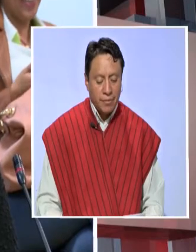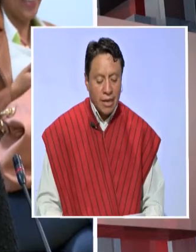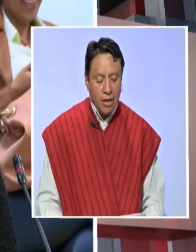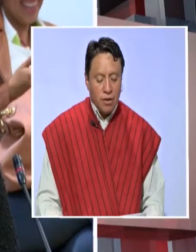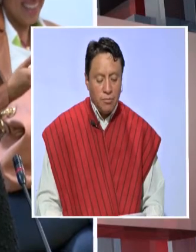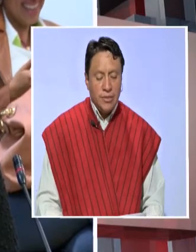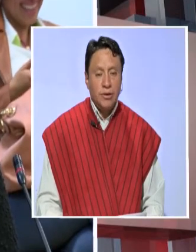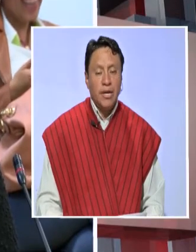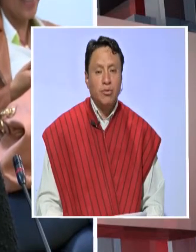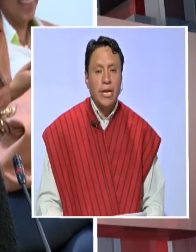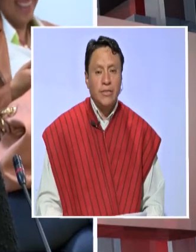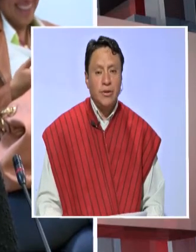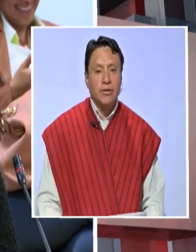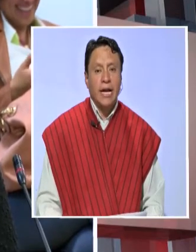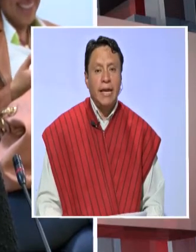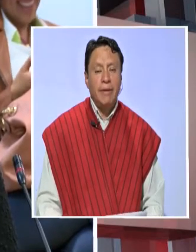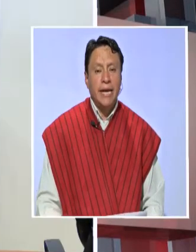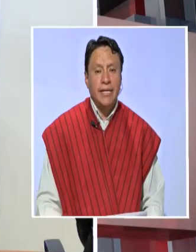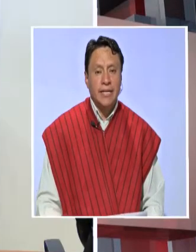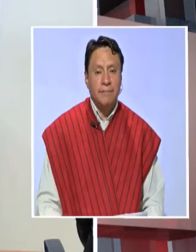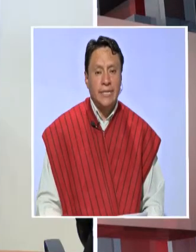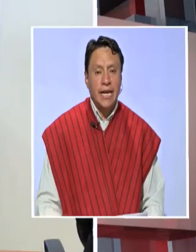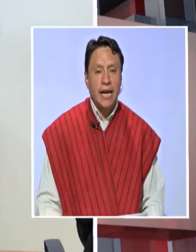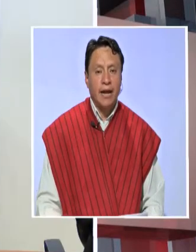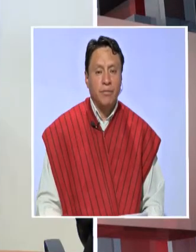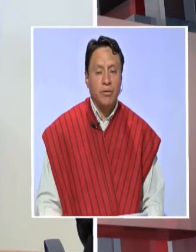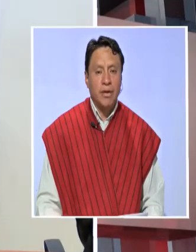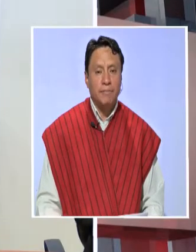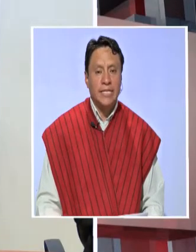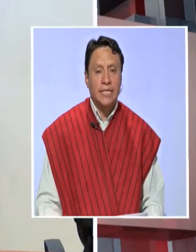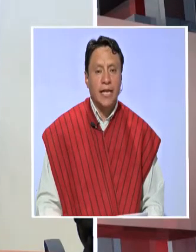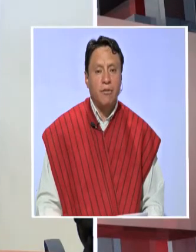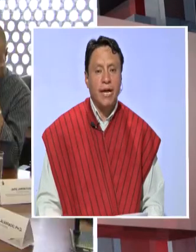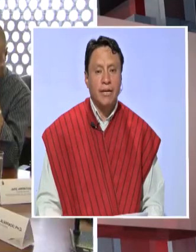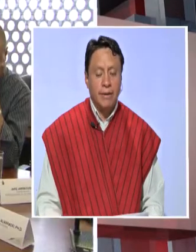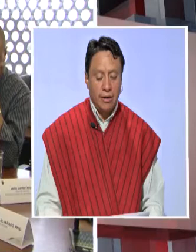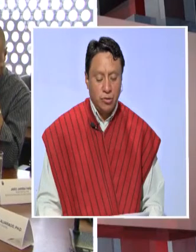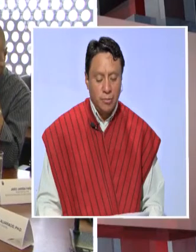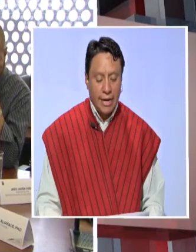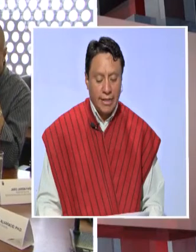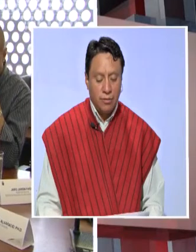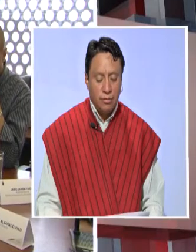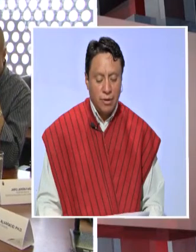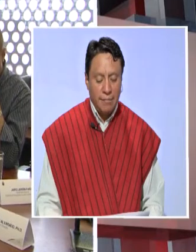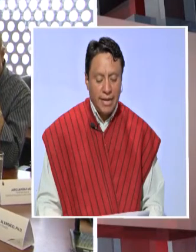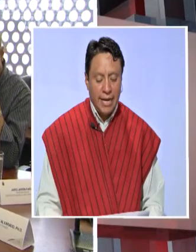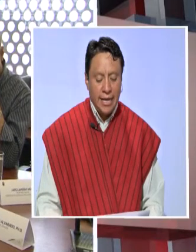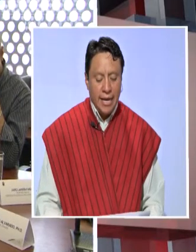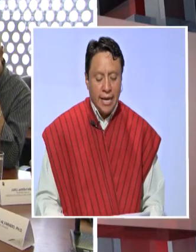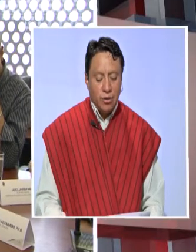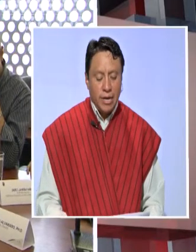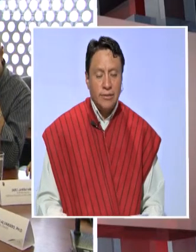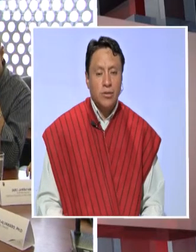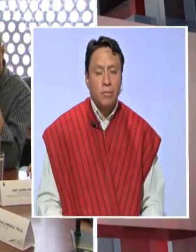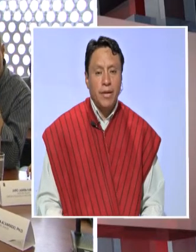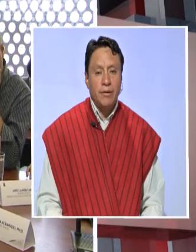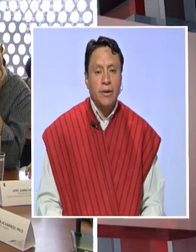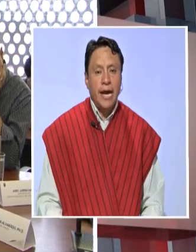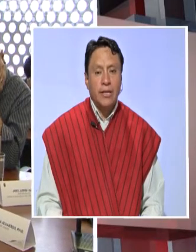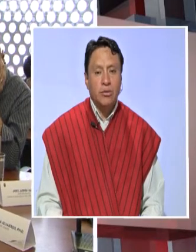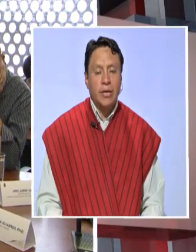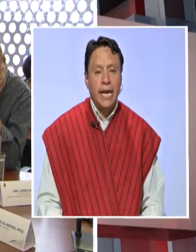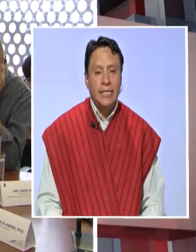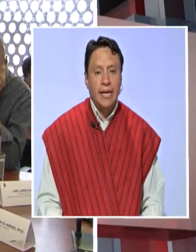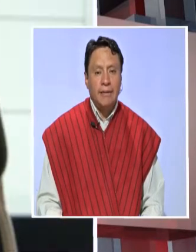kuna. Comisión Educación, kai mingarishka pijanka japukuna pijastawan rimanakushpa katikun kuna mikai Educación